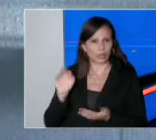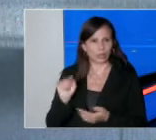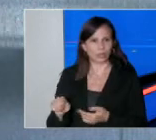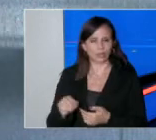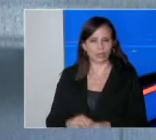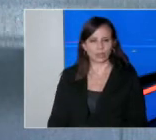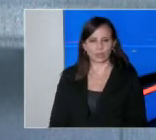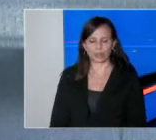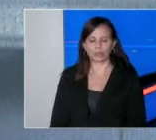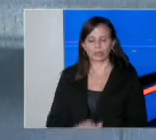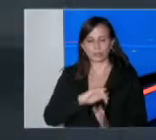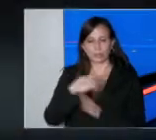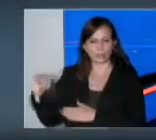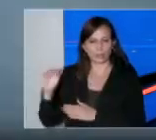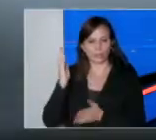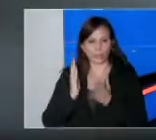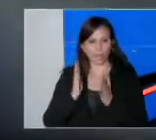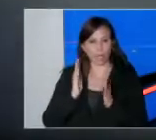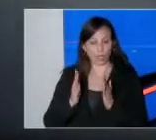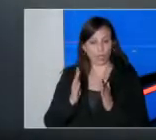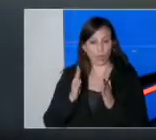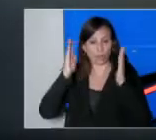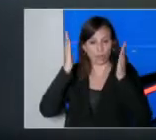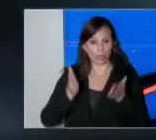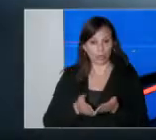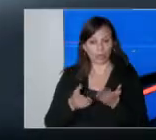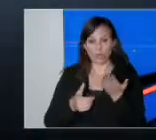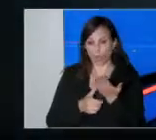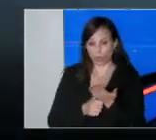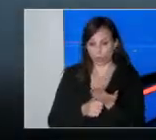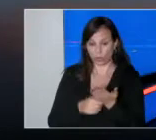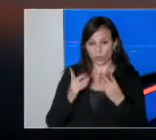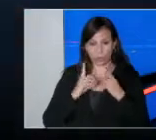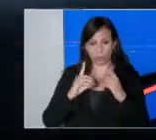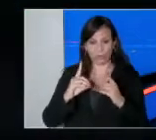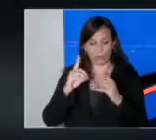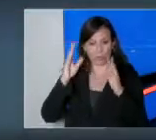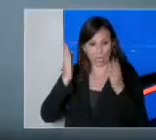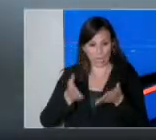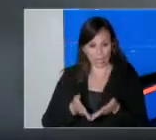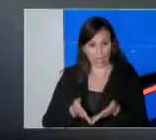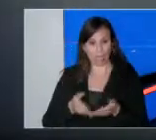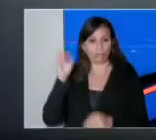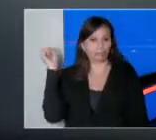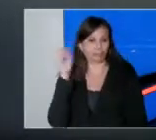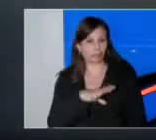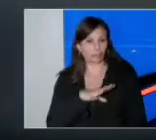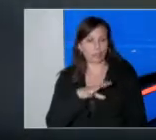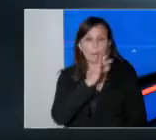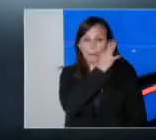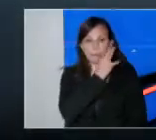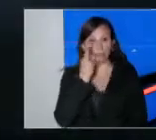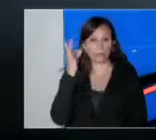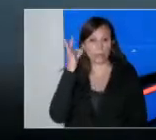לגמרי, אירוע אלים נוסף בנגב, אוטובוס שעשה את דרכו לאילת, נרגם באבנים, ככל הנראה על ידי תושבים מהפזורה